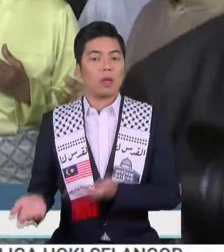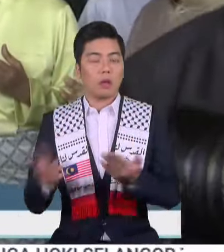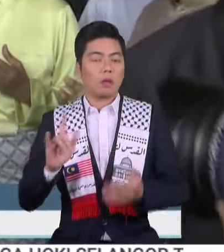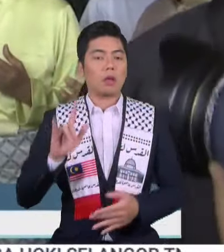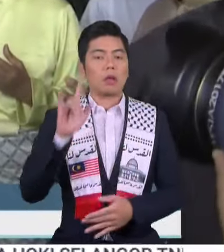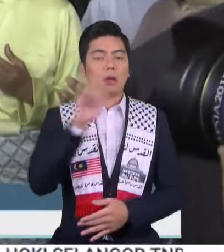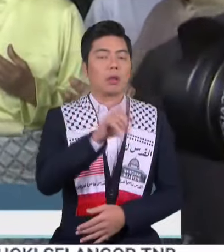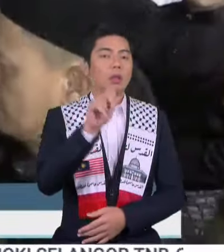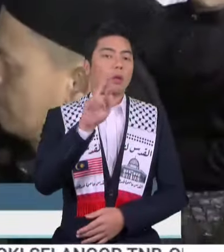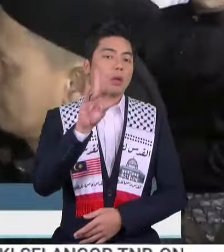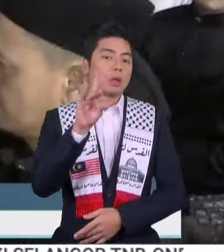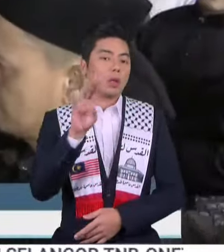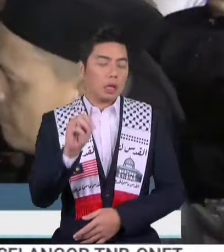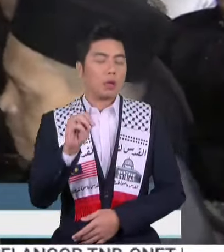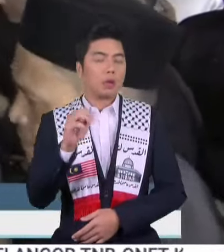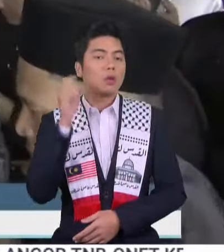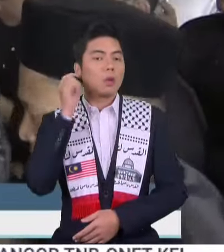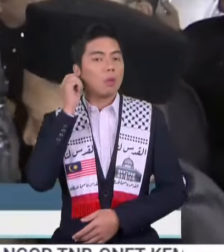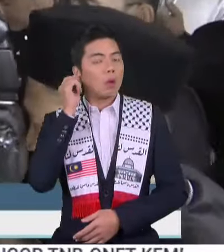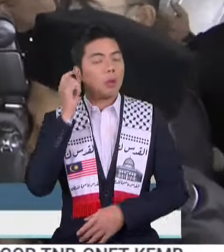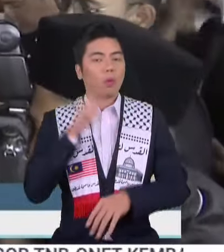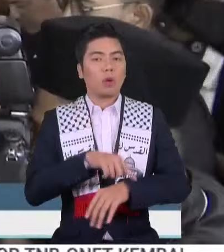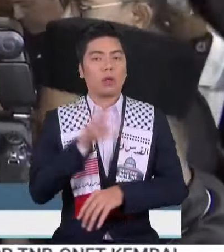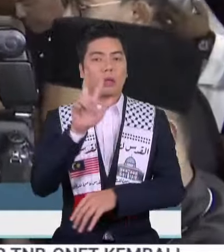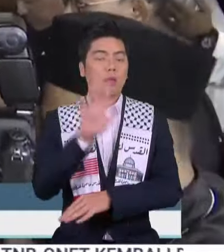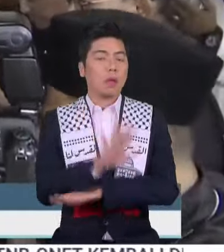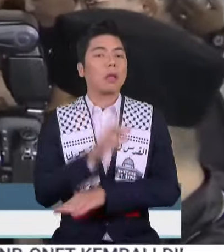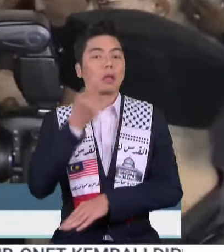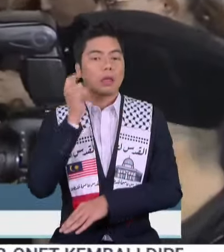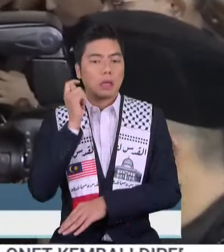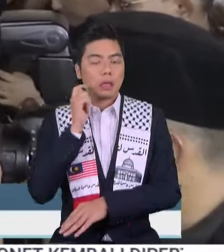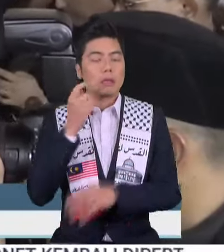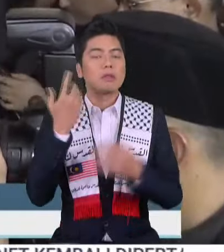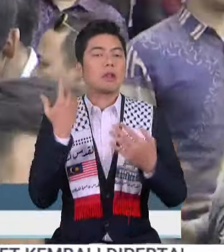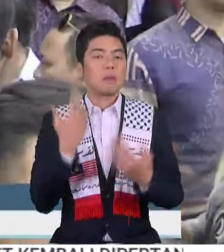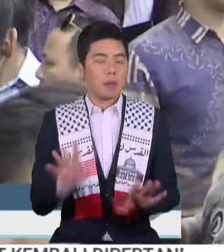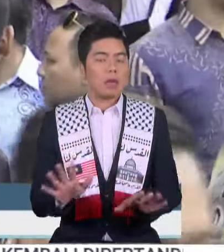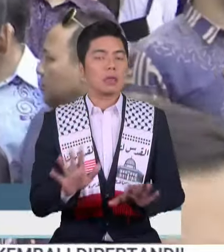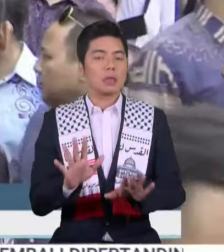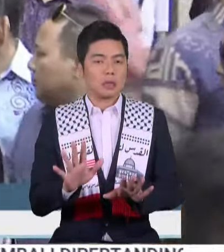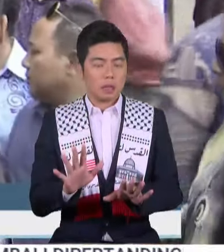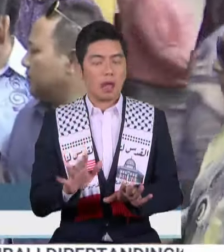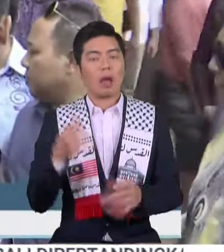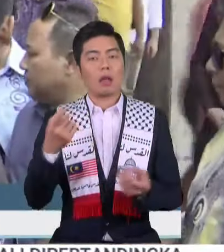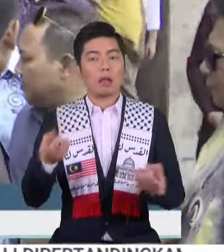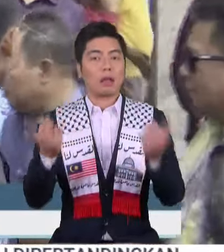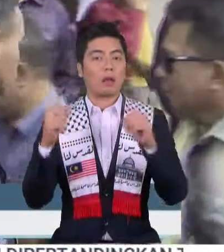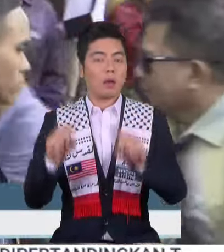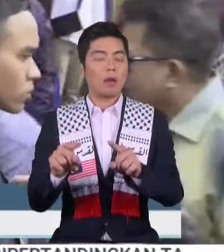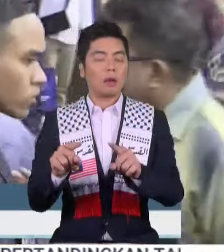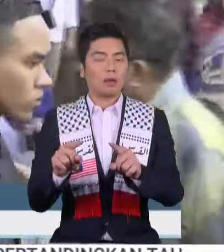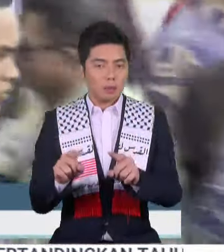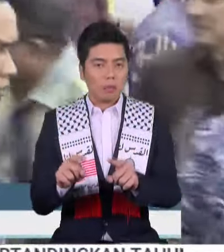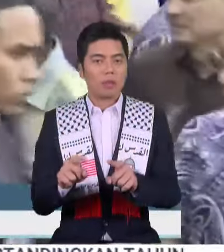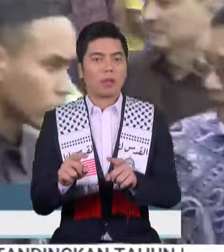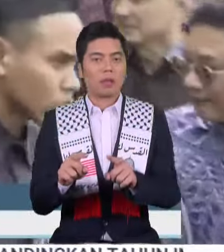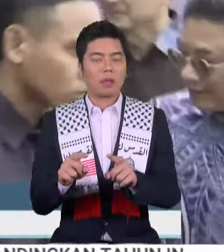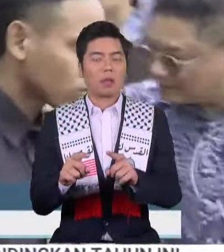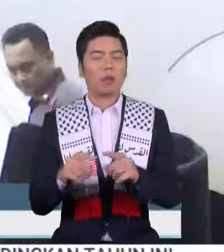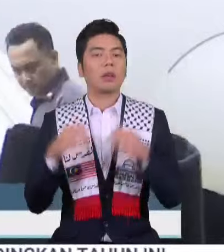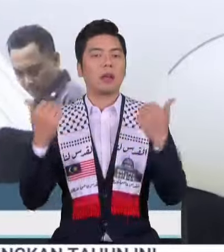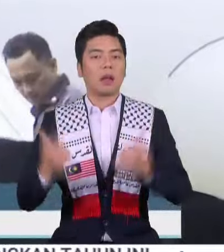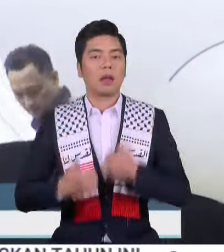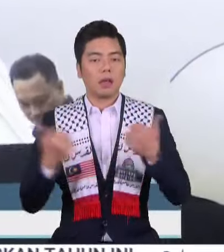Udara TUDM Subang kira-kira pukul 3 petang tadi selepas menghadiri sambutan Aidilfitri Madani peringkat